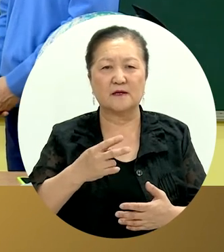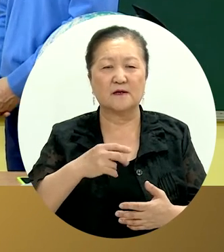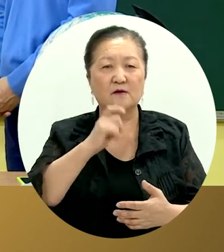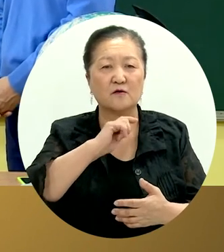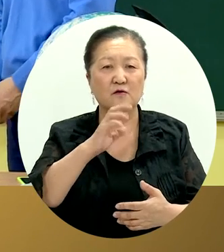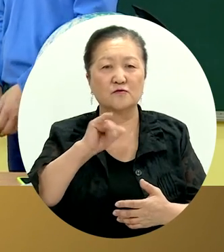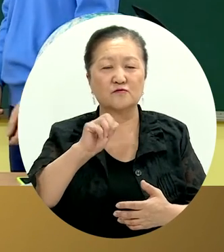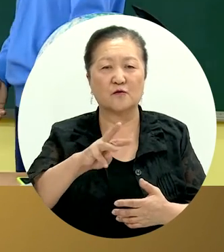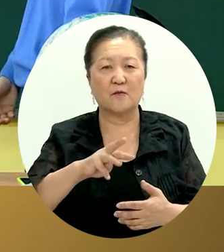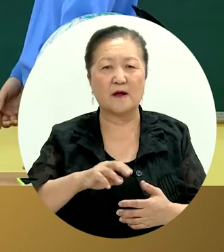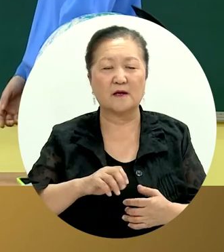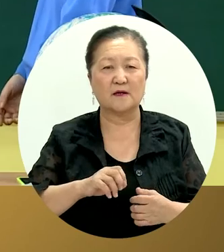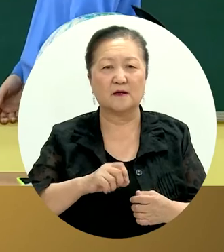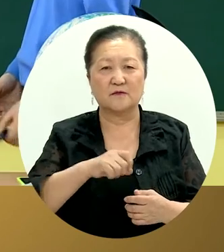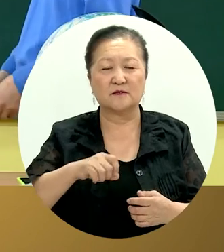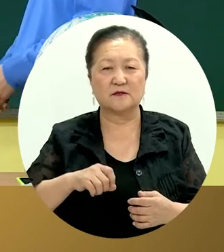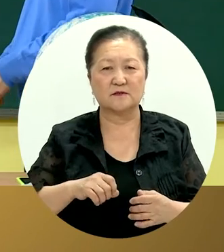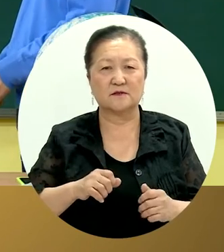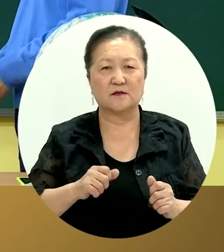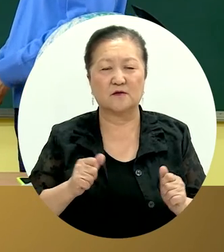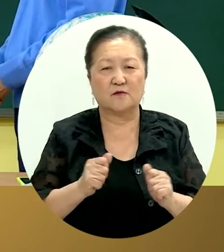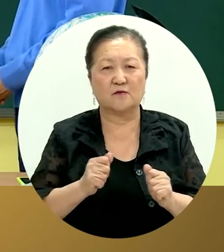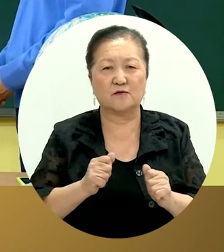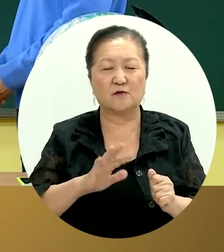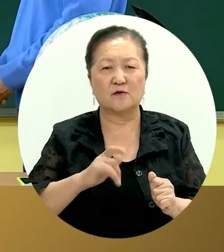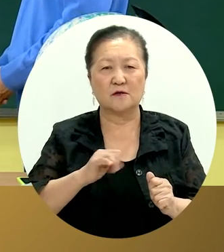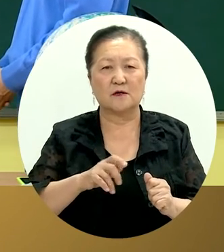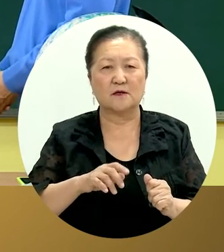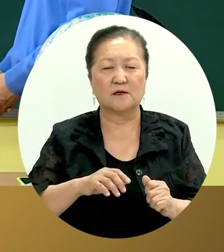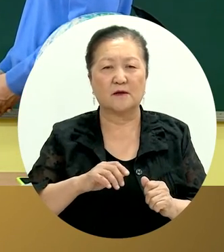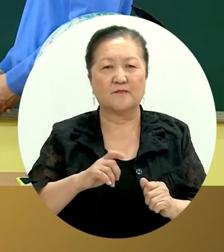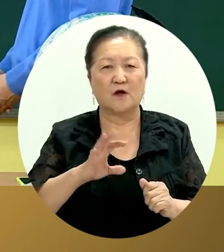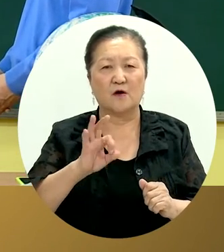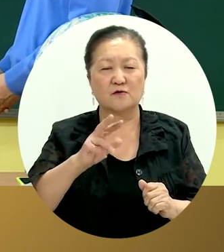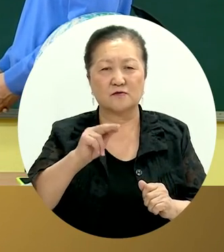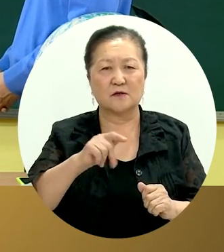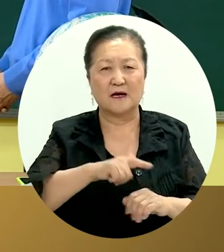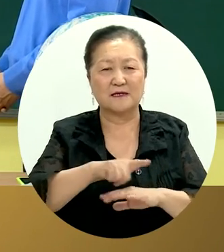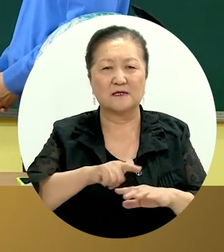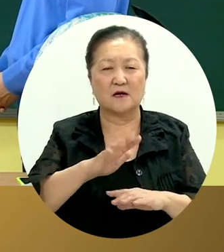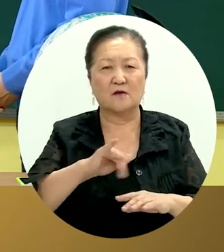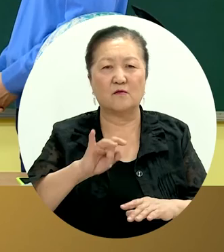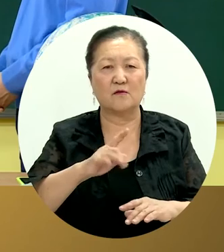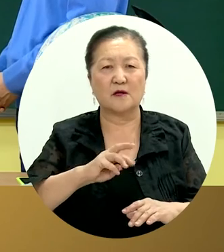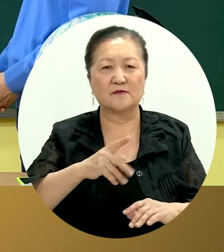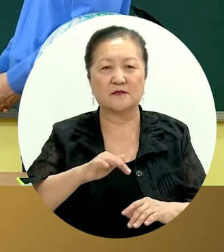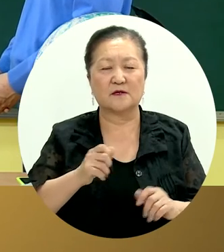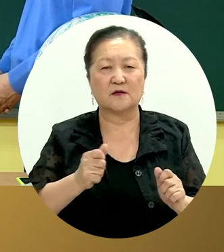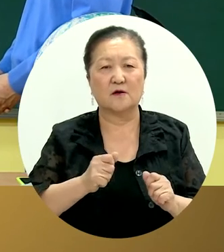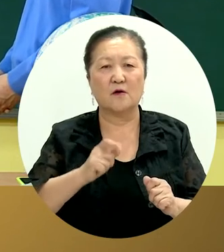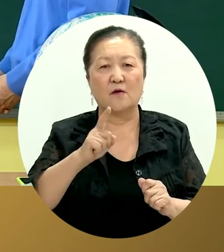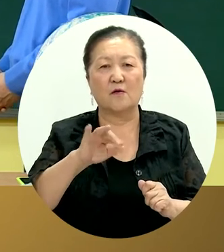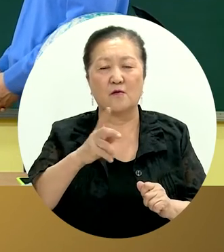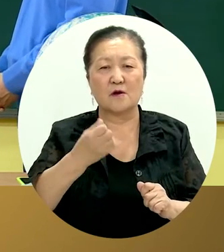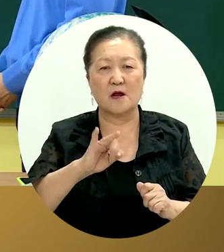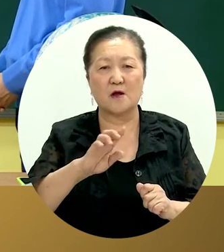тэмдэглэгдсэн далайн хүүтэн урсгалууд нь оцсон газрынхаа уур амьсгалыг хоорой болгоод байна. Тийм болохоор ч дандаа цөлүүд ах